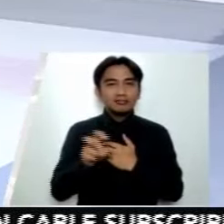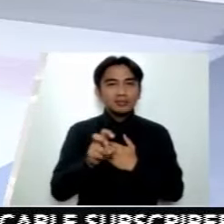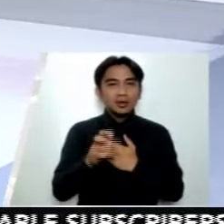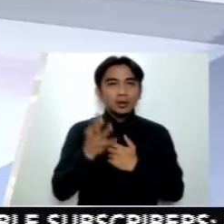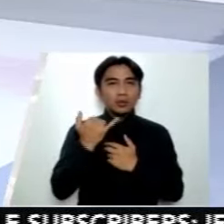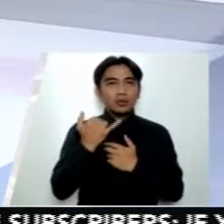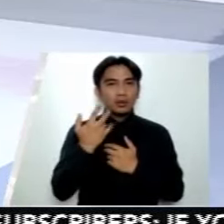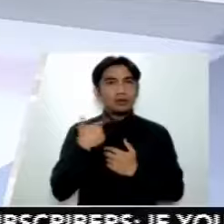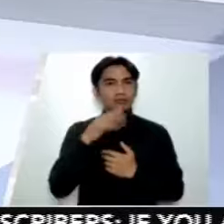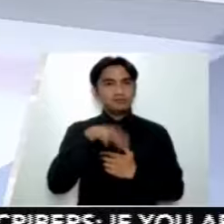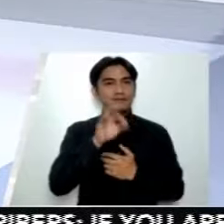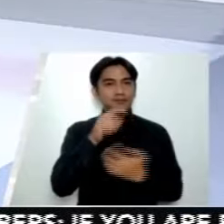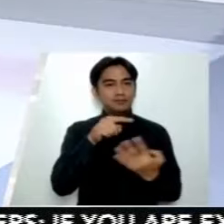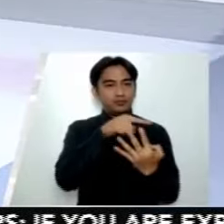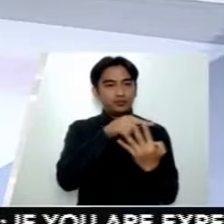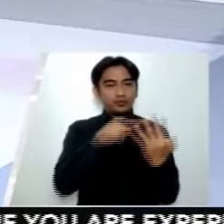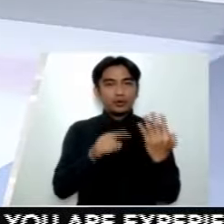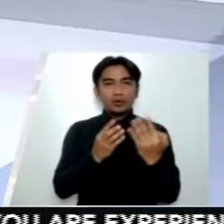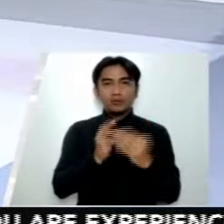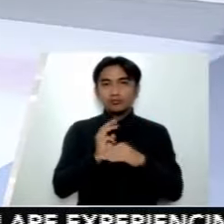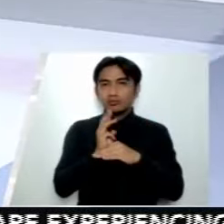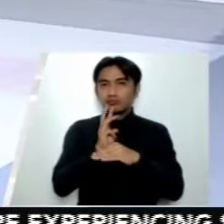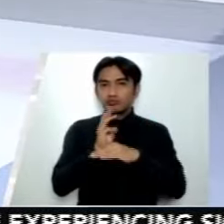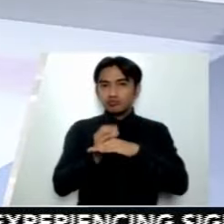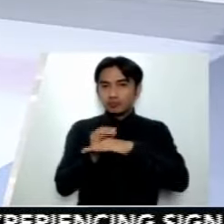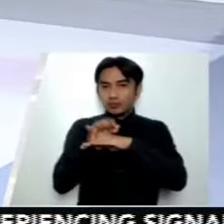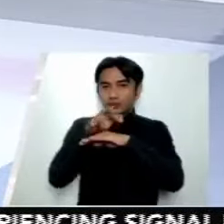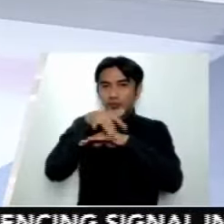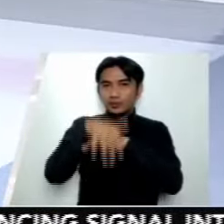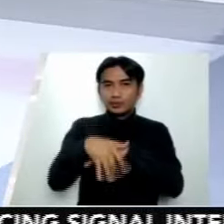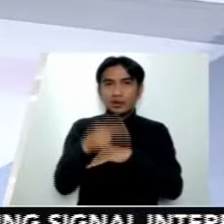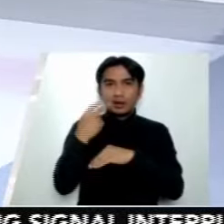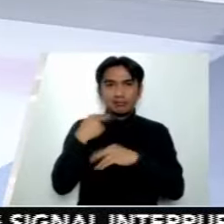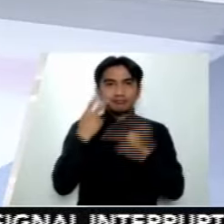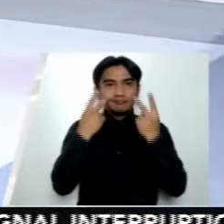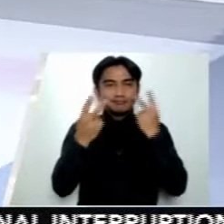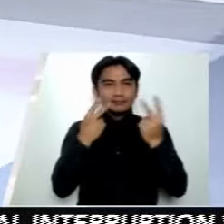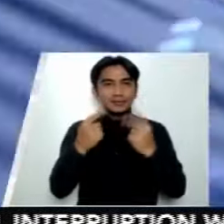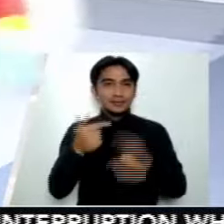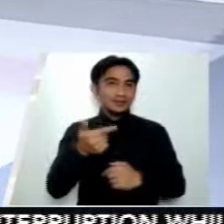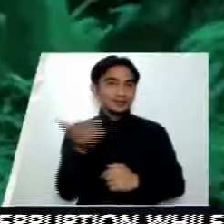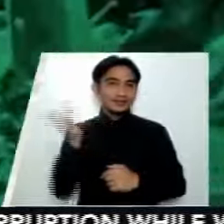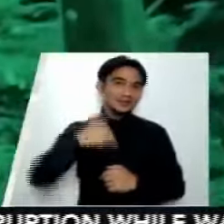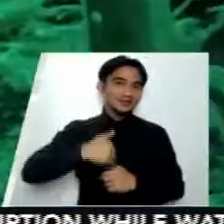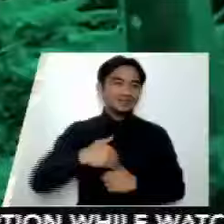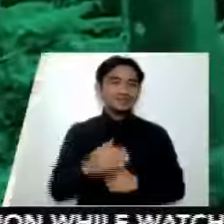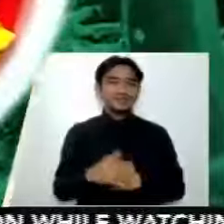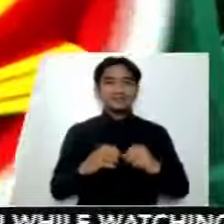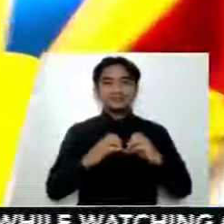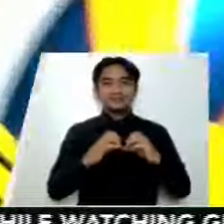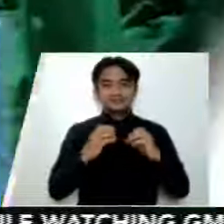apat na talon waterfalls ang kanyang nasilayan G tayo diyan sa report na